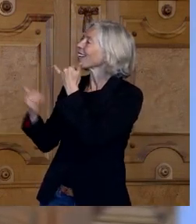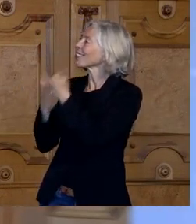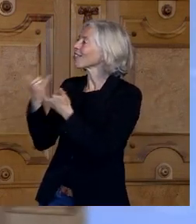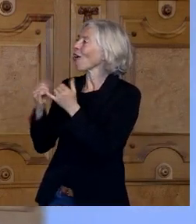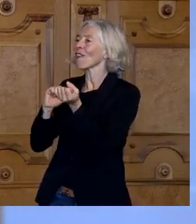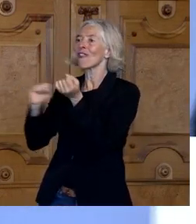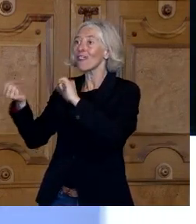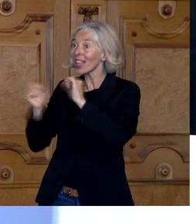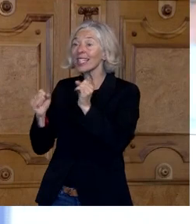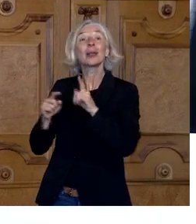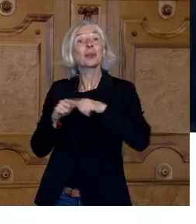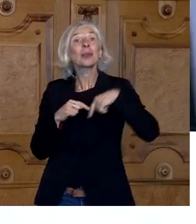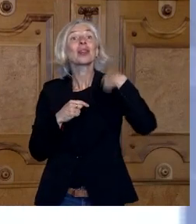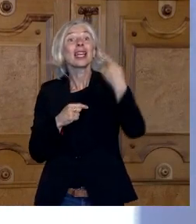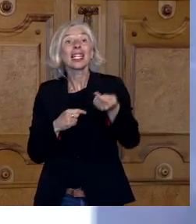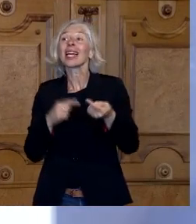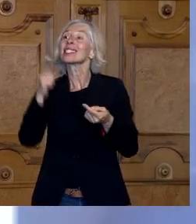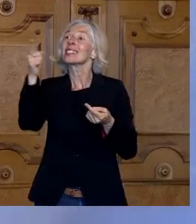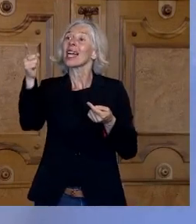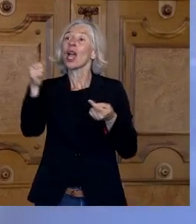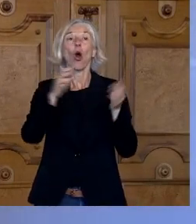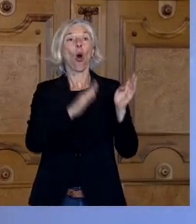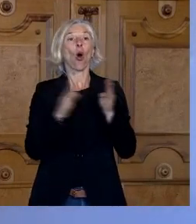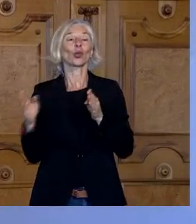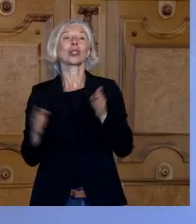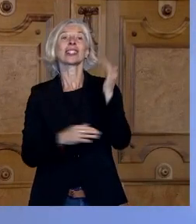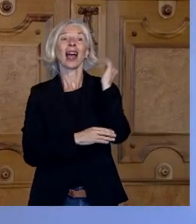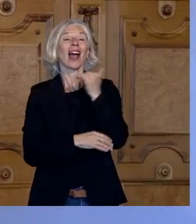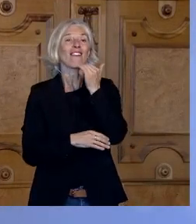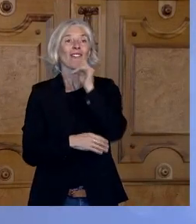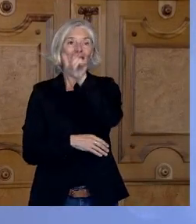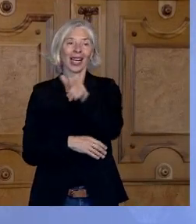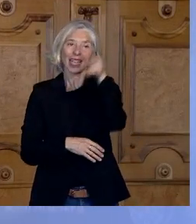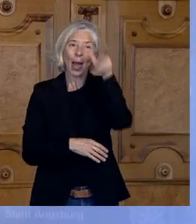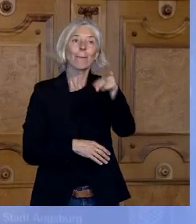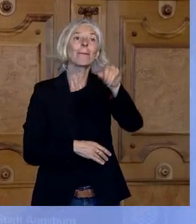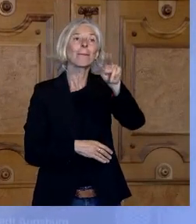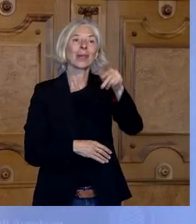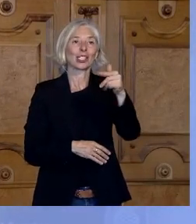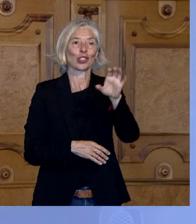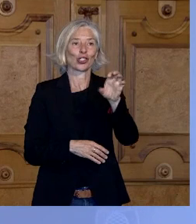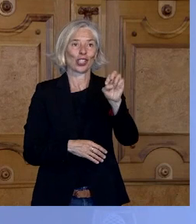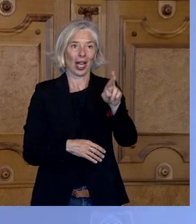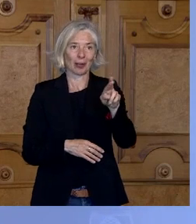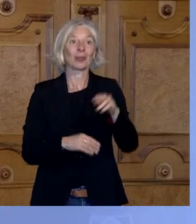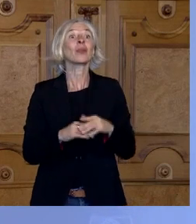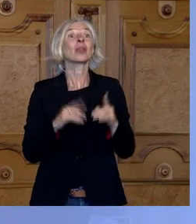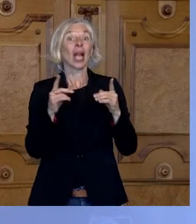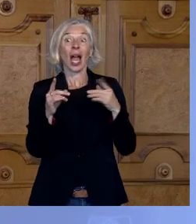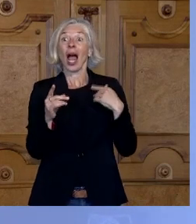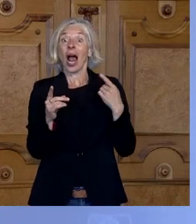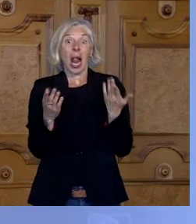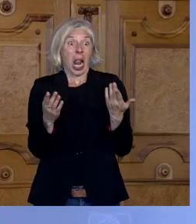unseren Ordnungsreferenten Frank Pintsch nach vorne bitten. Und während er sich auf dem Weg nach vorne macht, noch vielleicht zwei ganz kurze Ergänzungen. Ich habe mich angeblich gerade